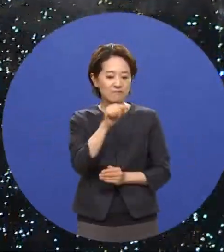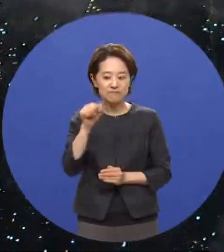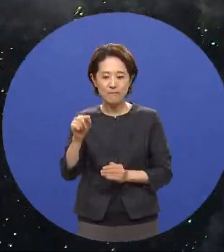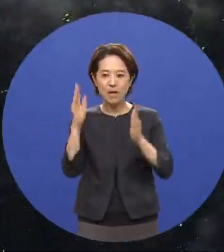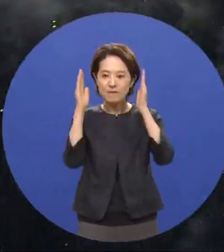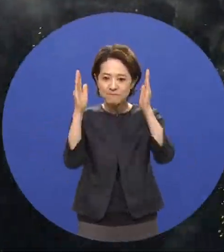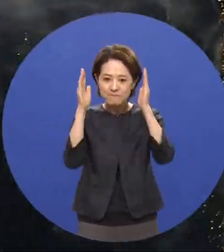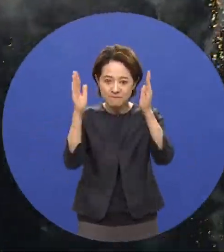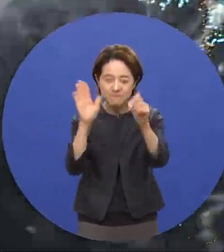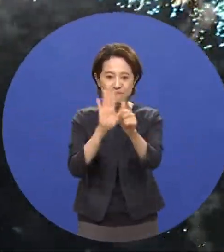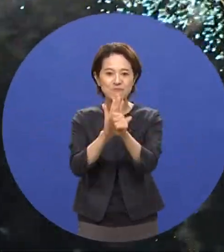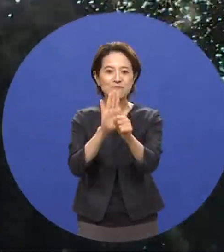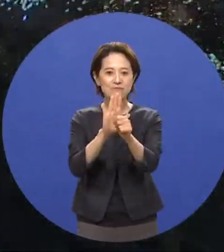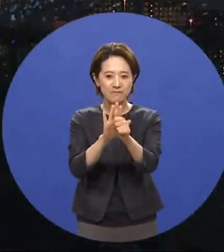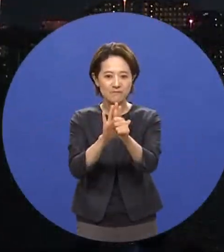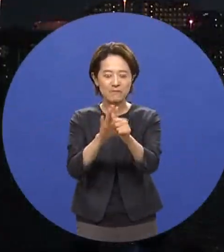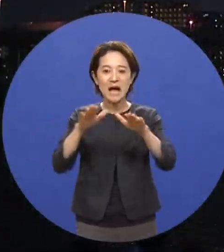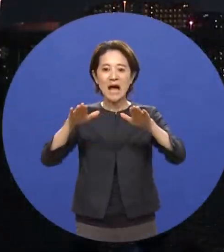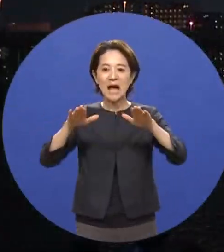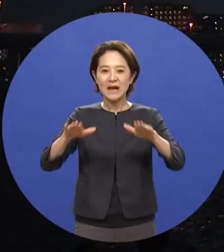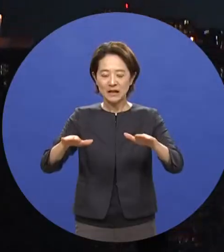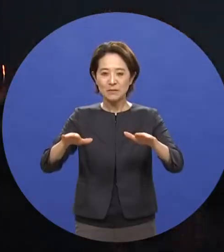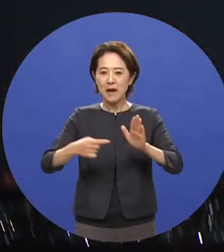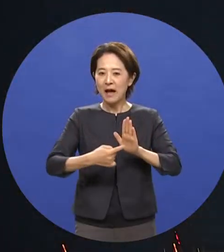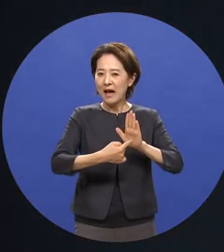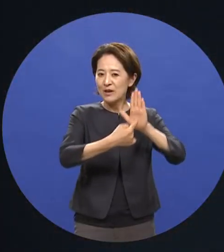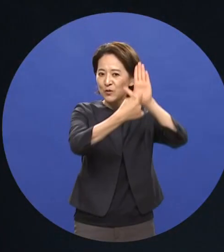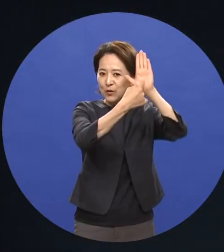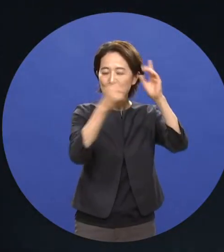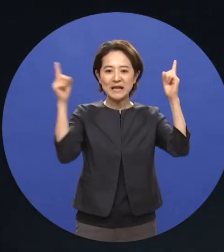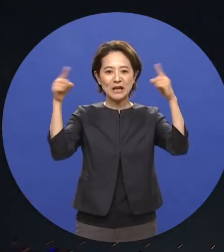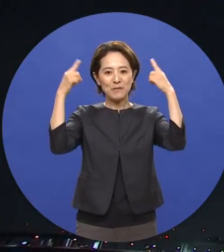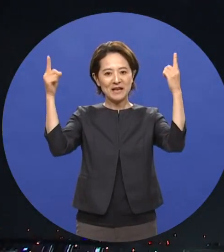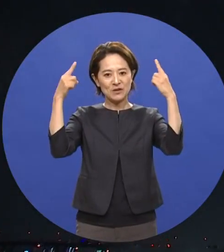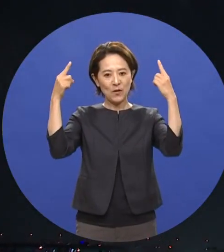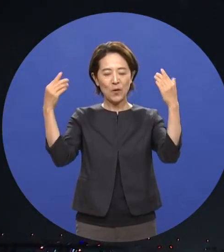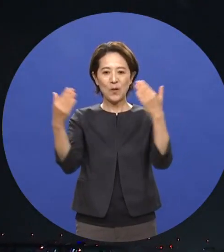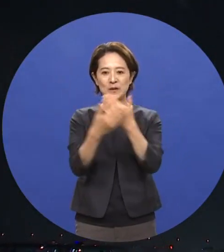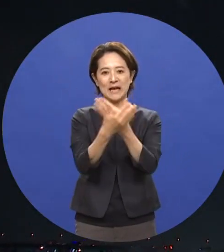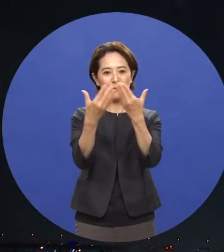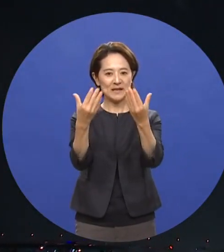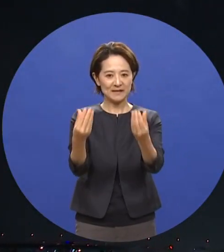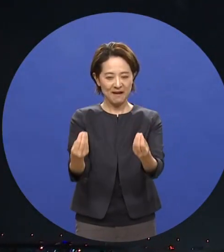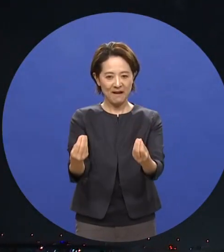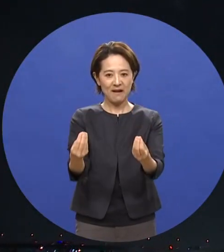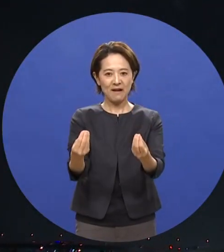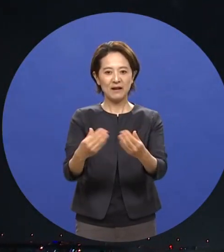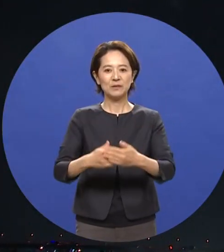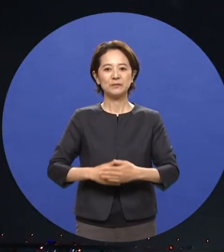体などの協力によってふるさと高等の一大イベントに発展しました。